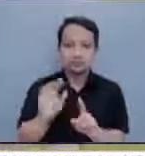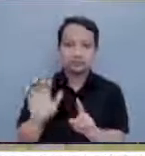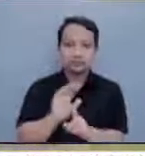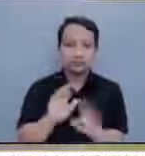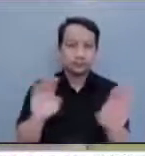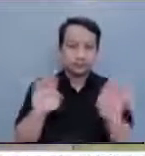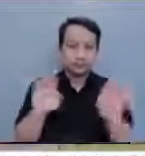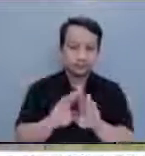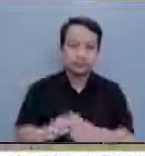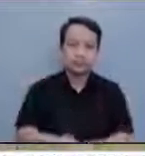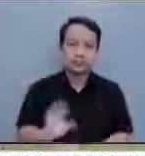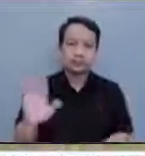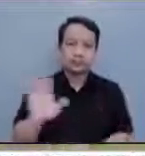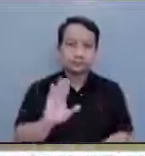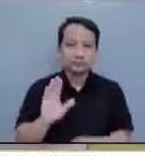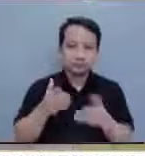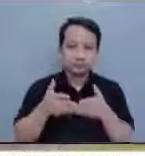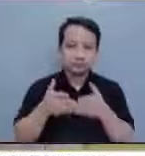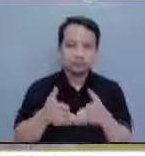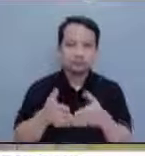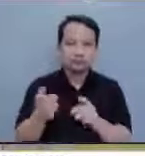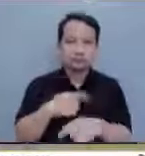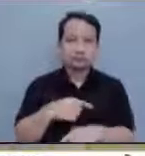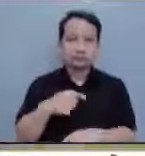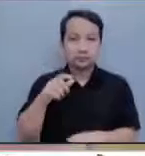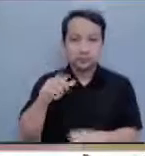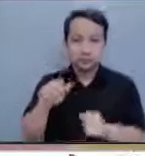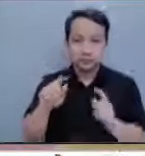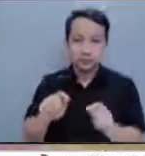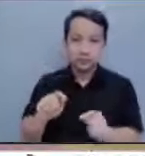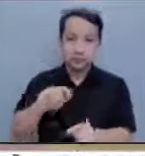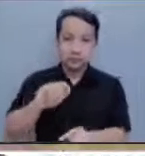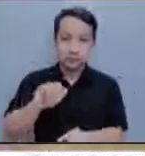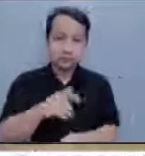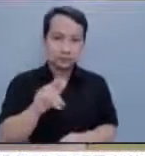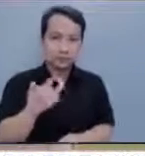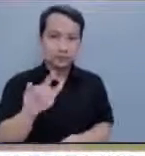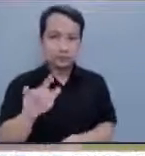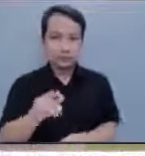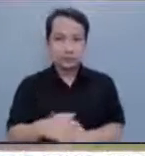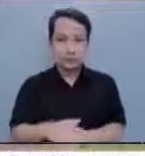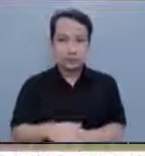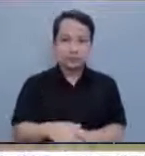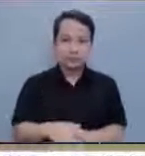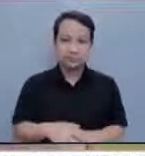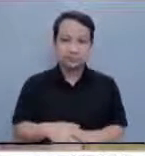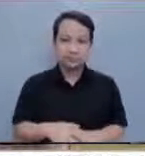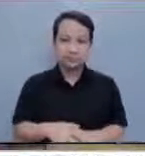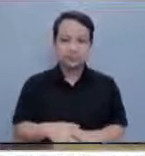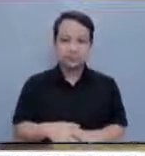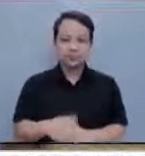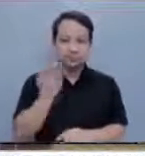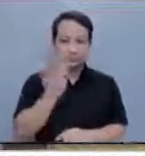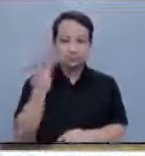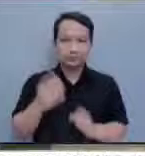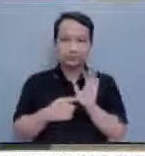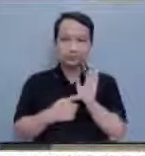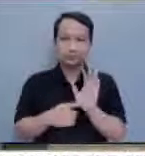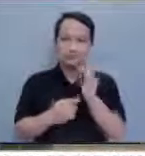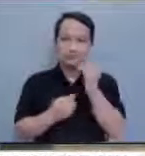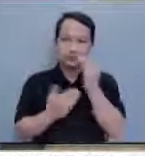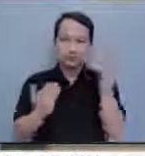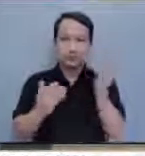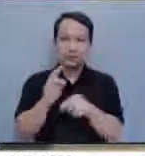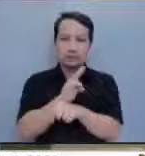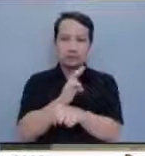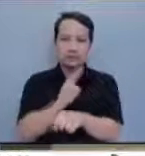ang nasabing daan mula sa Sabado, June 25. Pinayuan naman ang mga motorista na gamitin